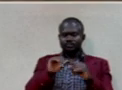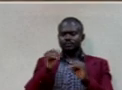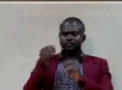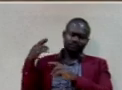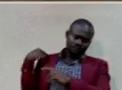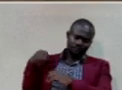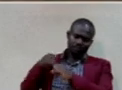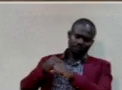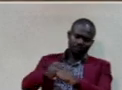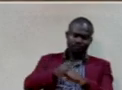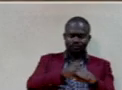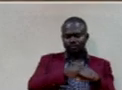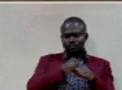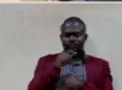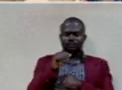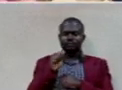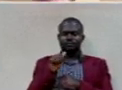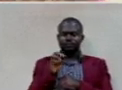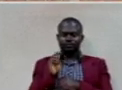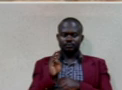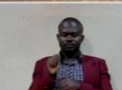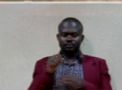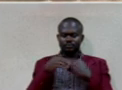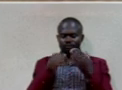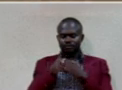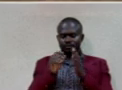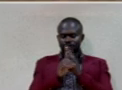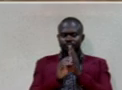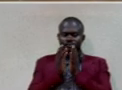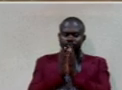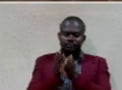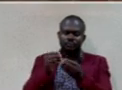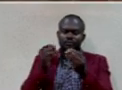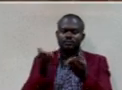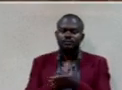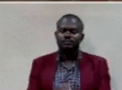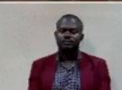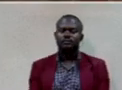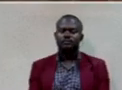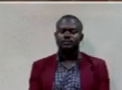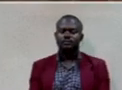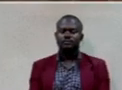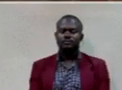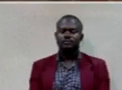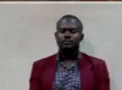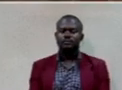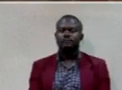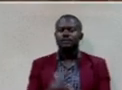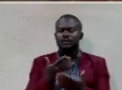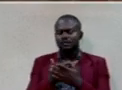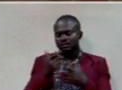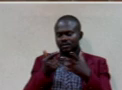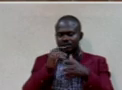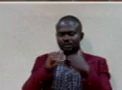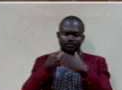wo kurisigasira. Kayumba Ephrem, umuyobozi w'akarere ka Rusizi, niwe yabahaye. Icyo dusaba abaturage ni ukumva ko iki